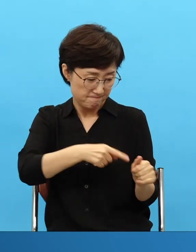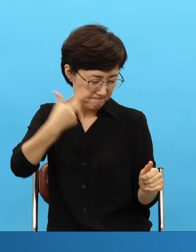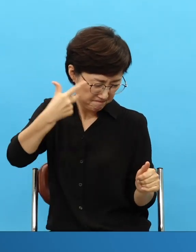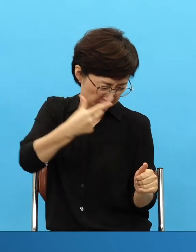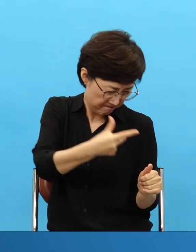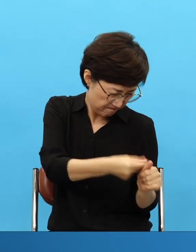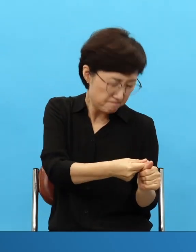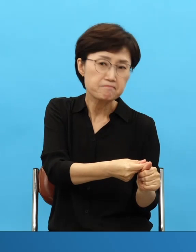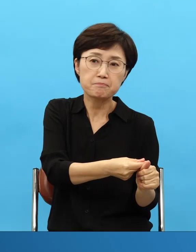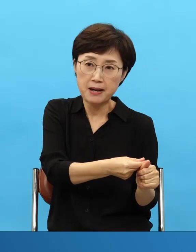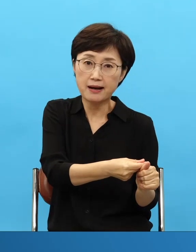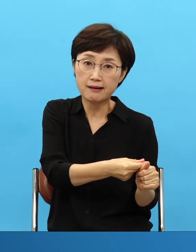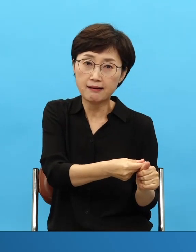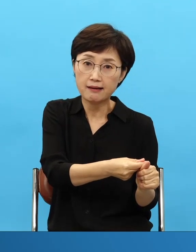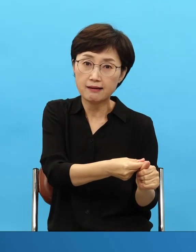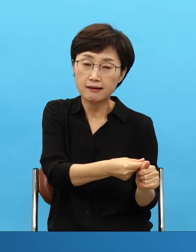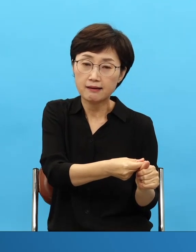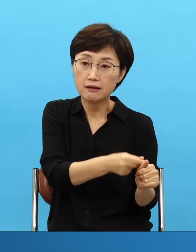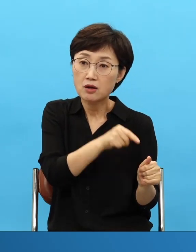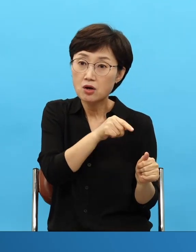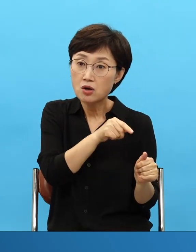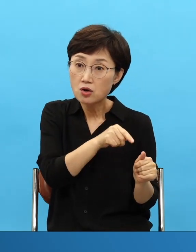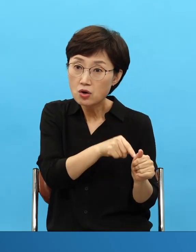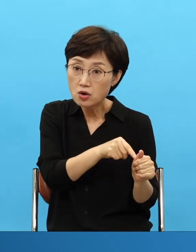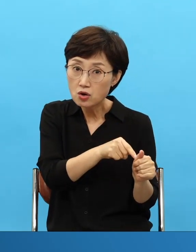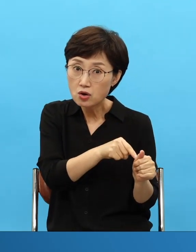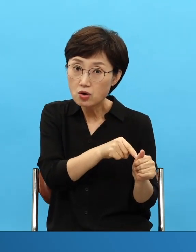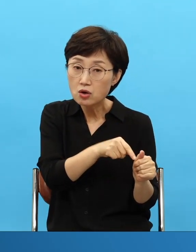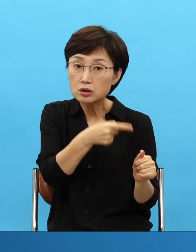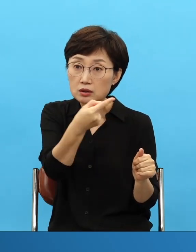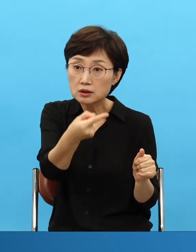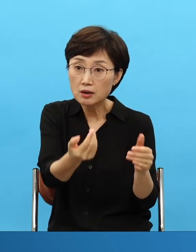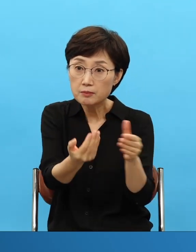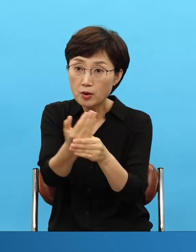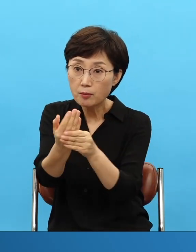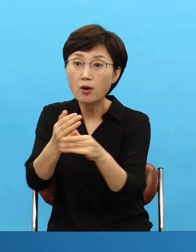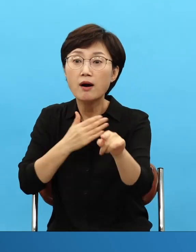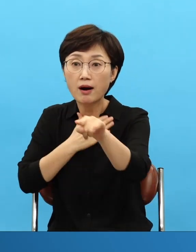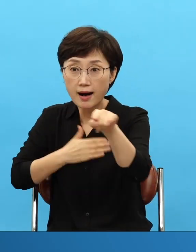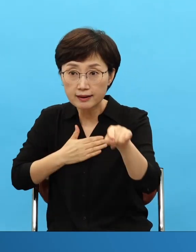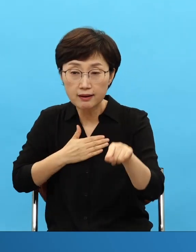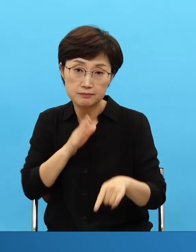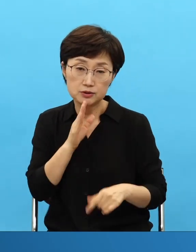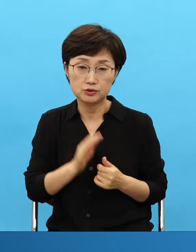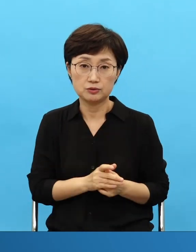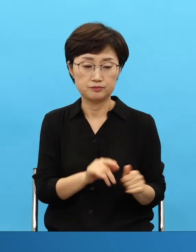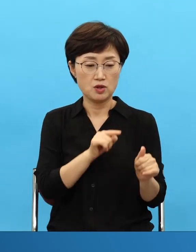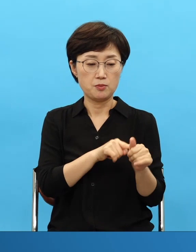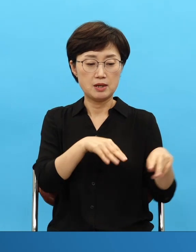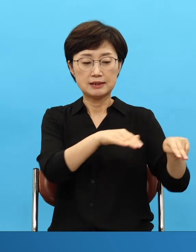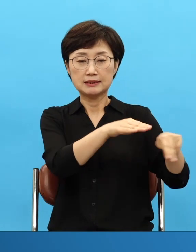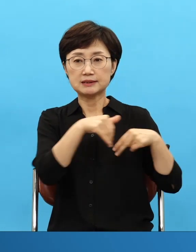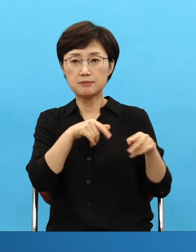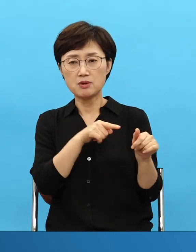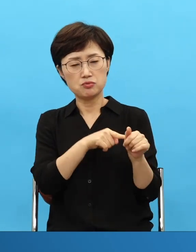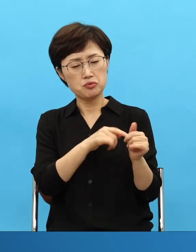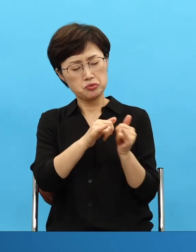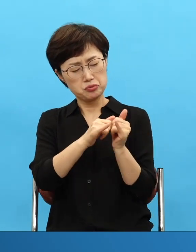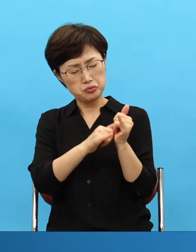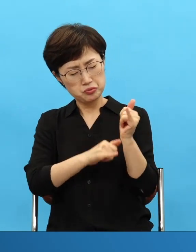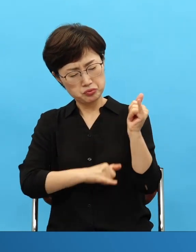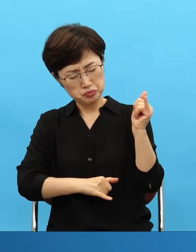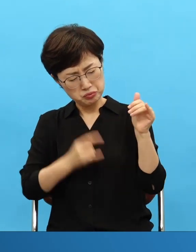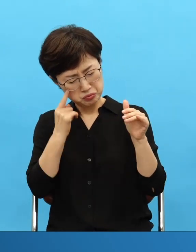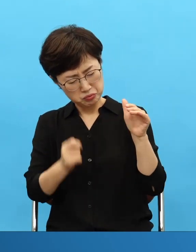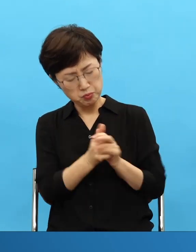heart. 어떤 일이 일어났습니까? And what kind of works arose? 사무엘 같은 인물 나온 적 별로 없습니다. And